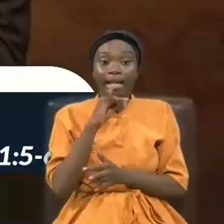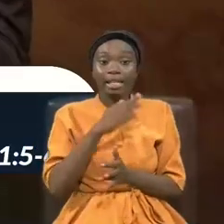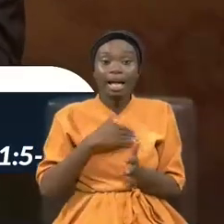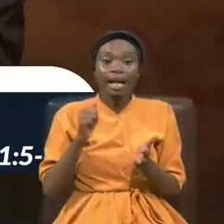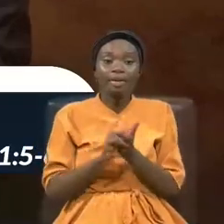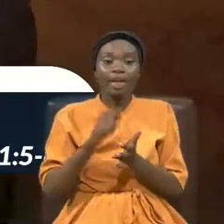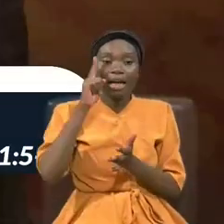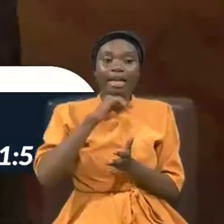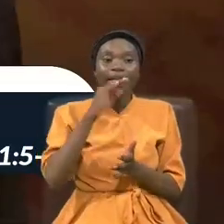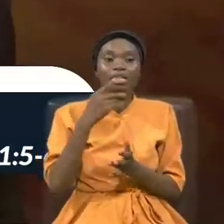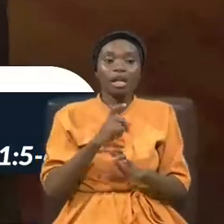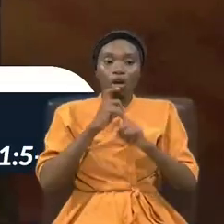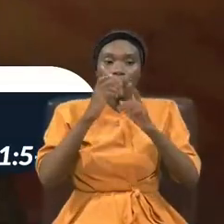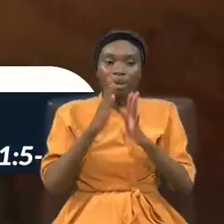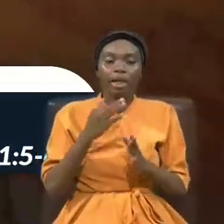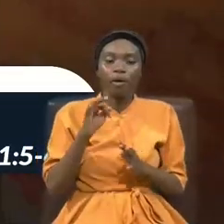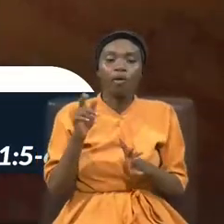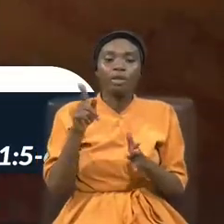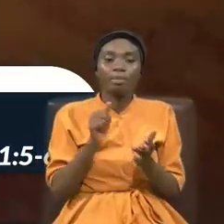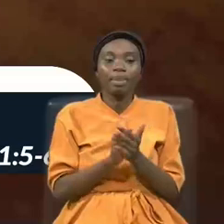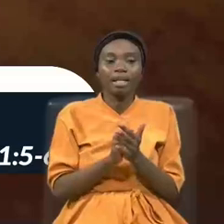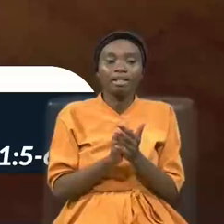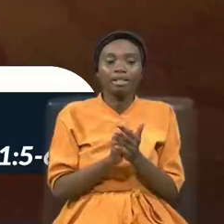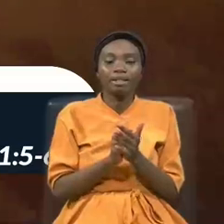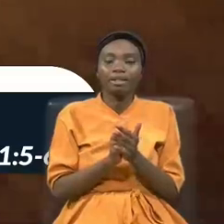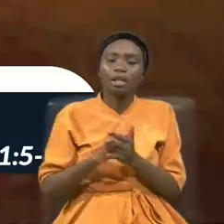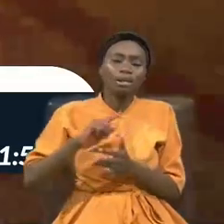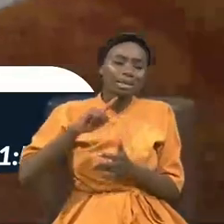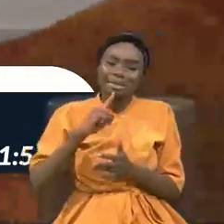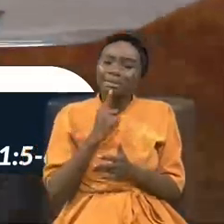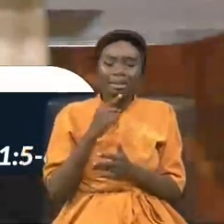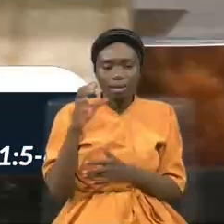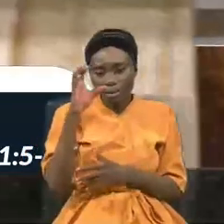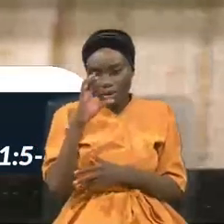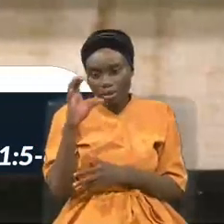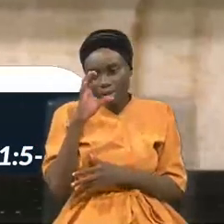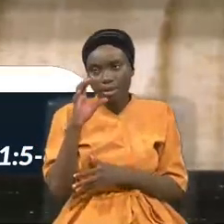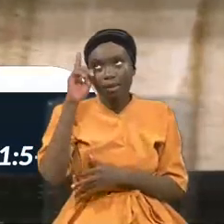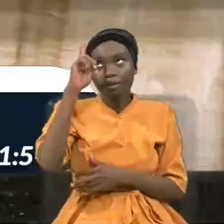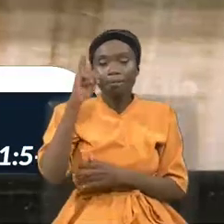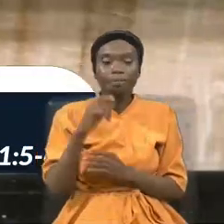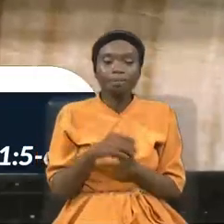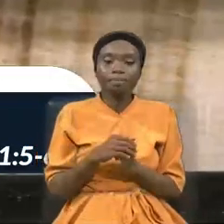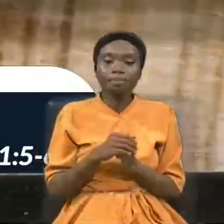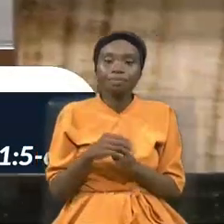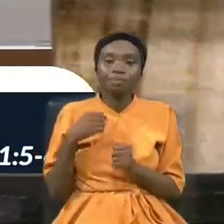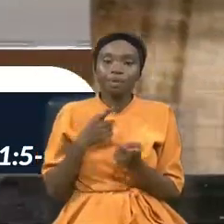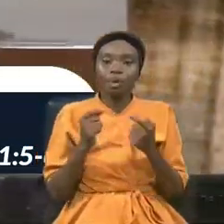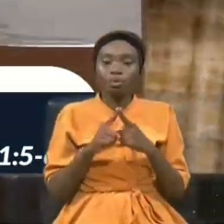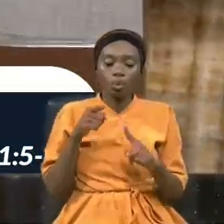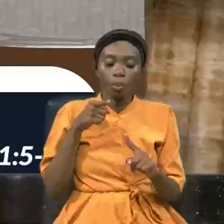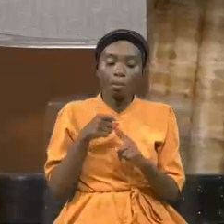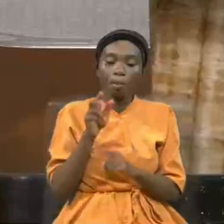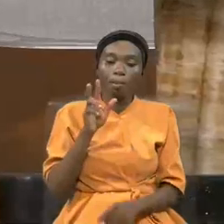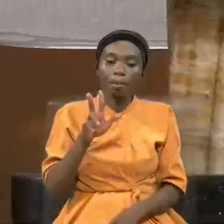Dieu existe et qu'il est le rémunérateur de ceux qui le cherchent. Allons